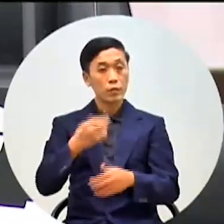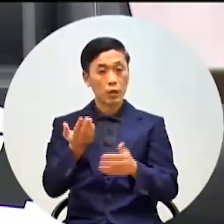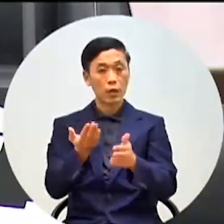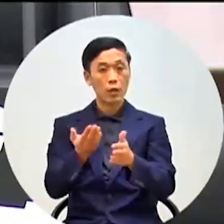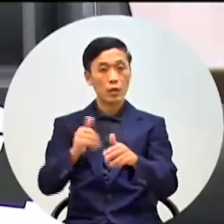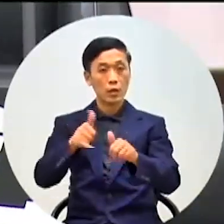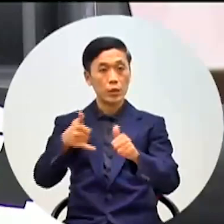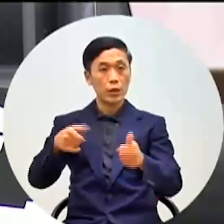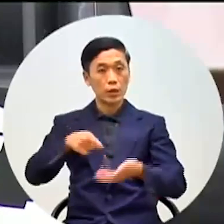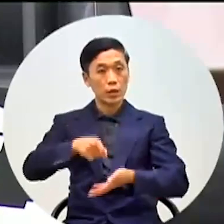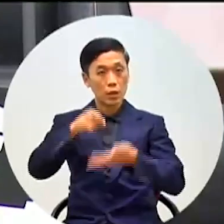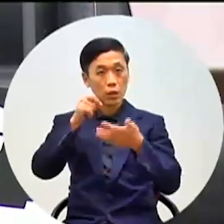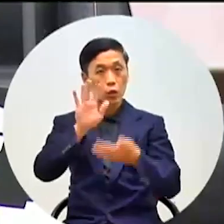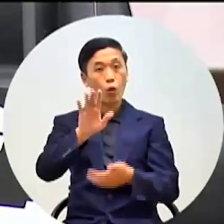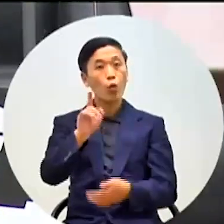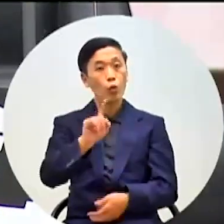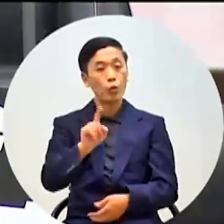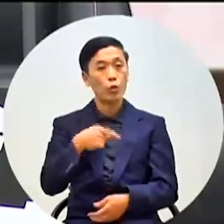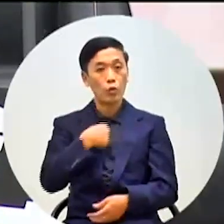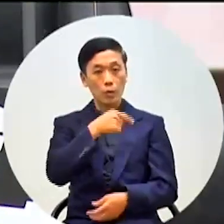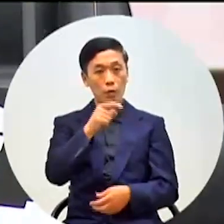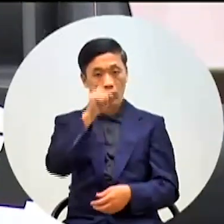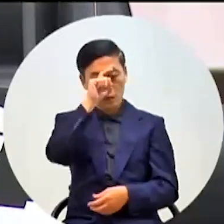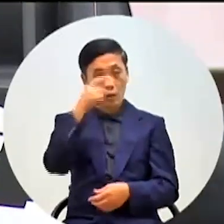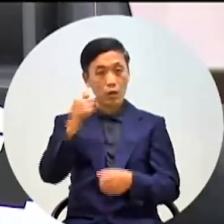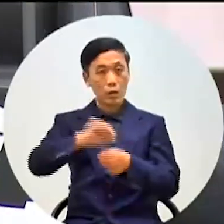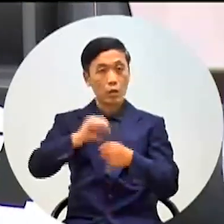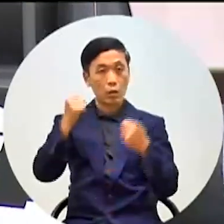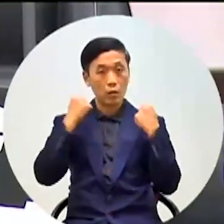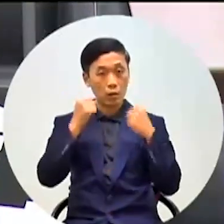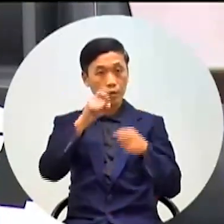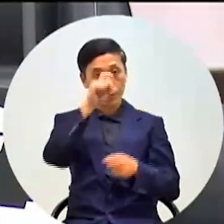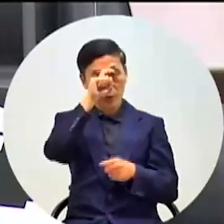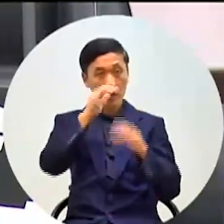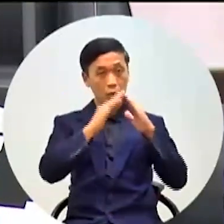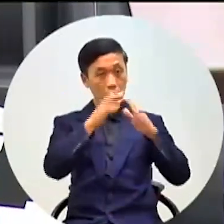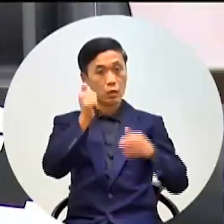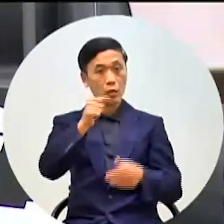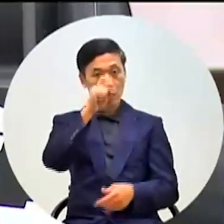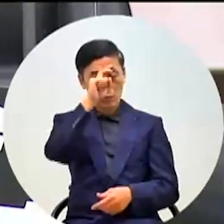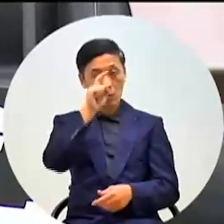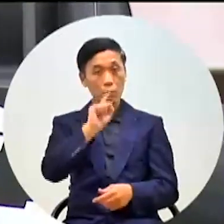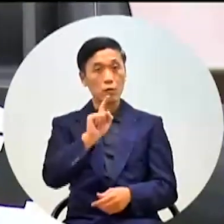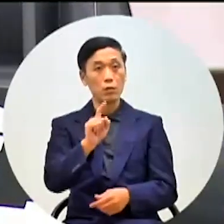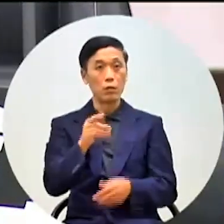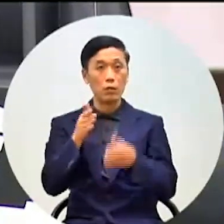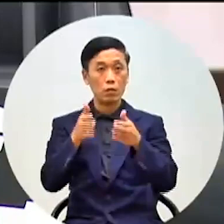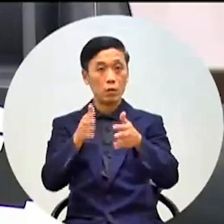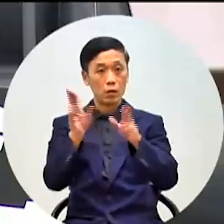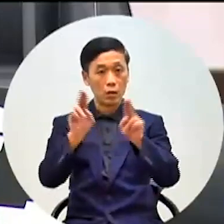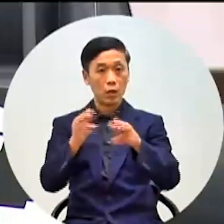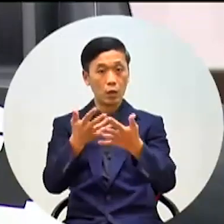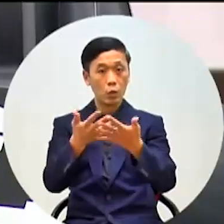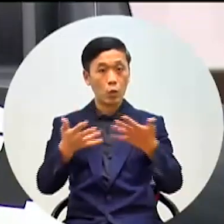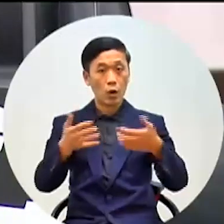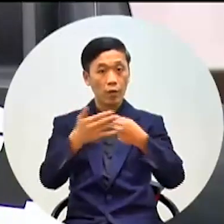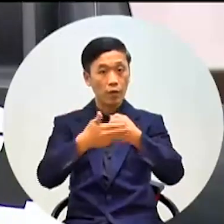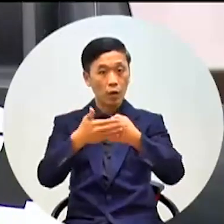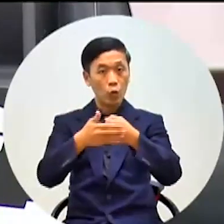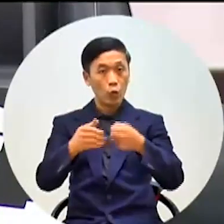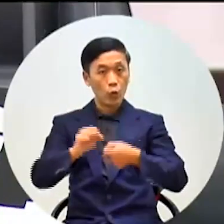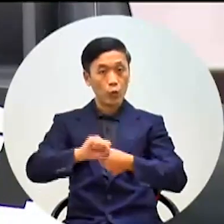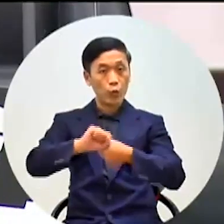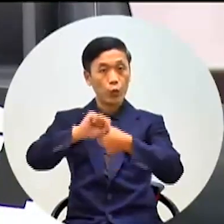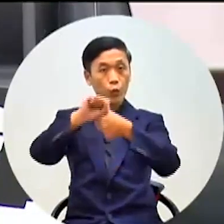讲的，包括我们是不是能够加强，请市长也拜托要求加强我们电网的防护，让台